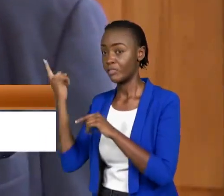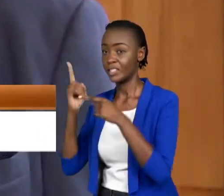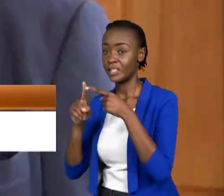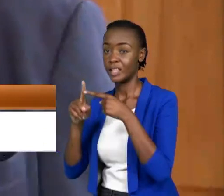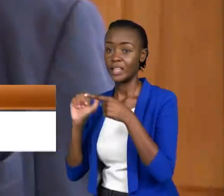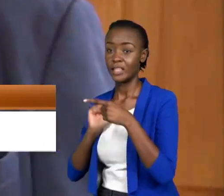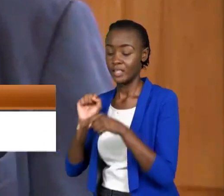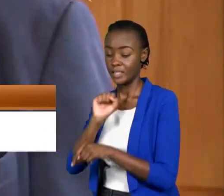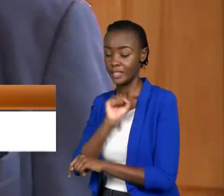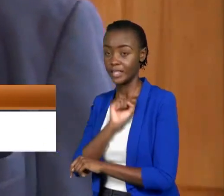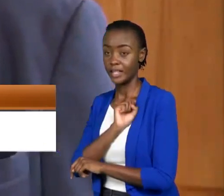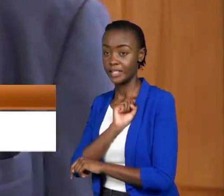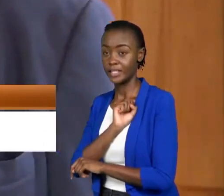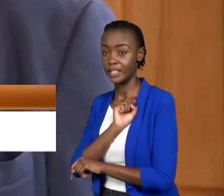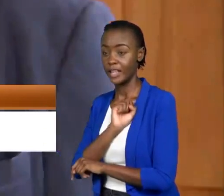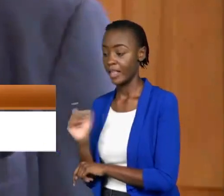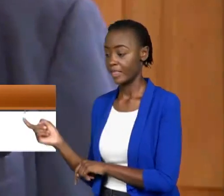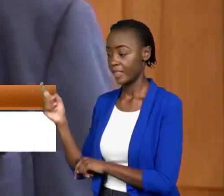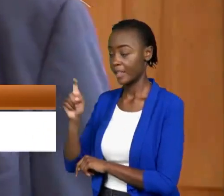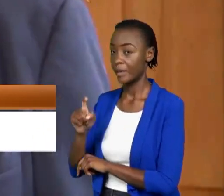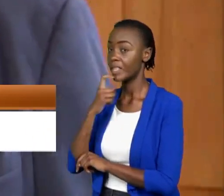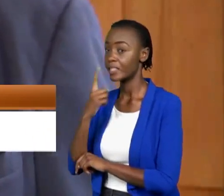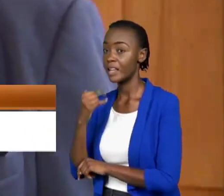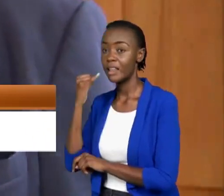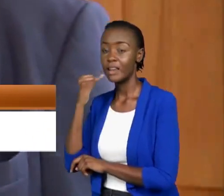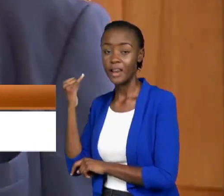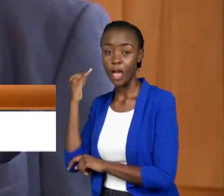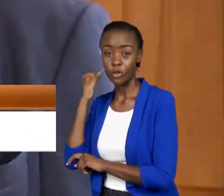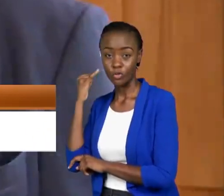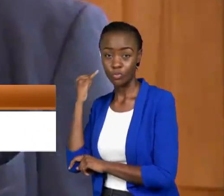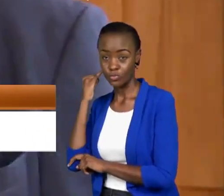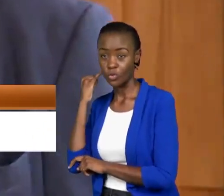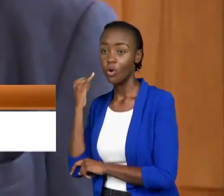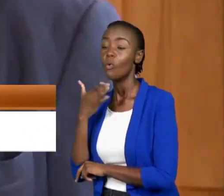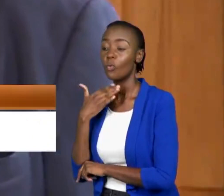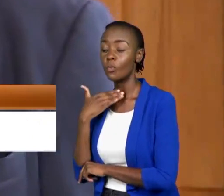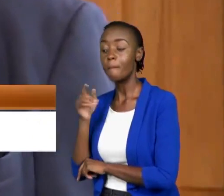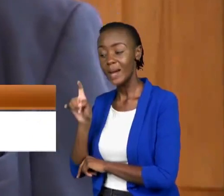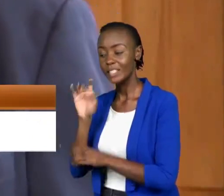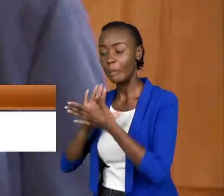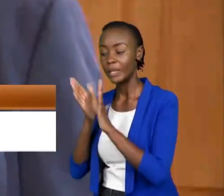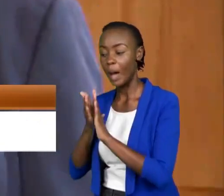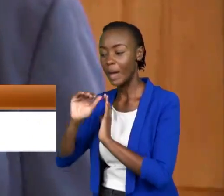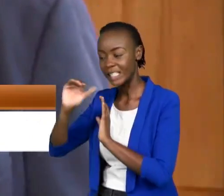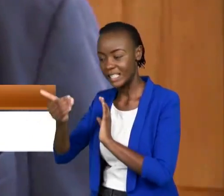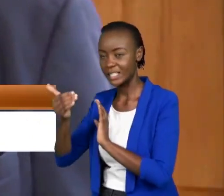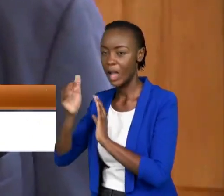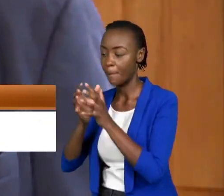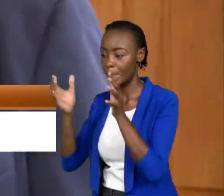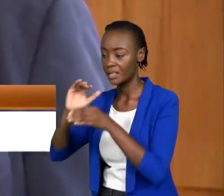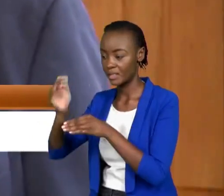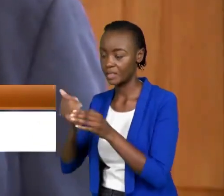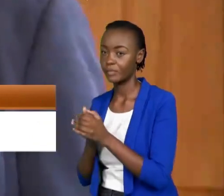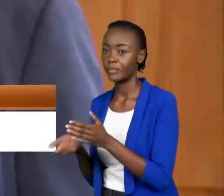juzi tukapatiwa mji wa Nakuru kuwa mji mkuu, kuwa city, you know what that means. La pili ndo hiyo